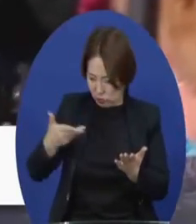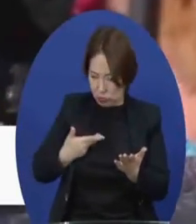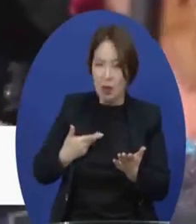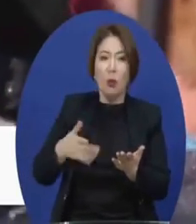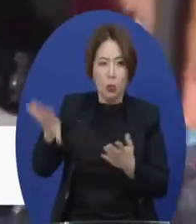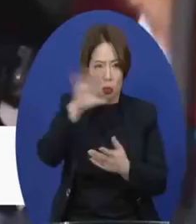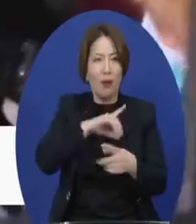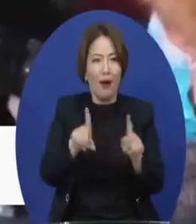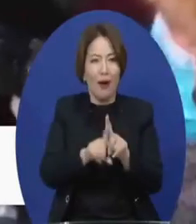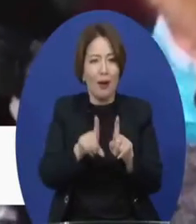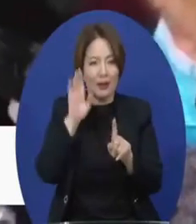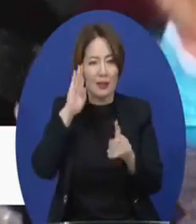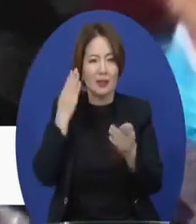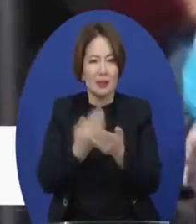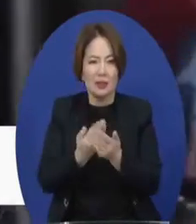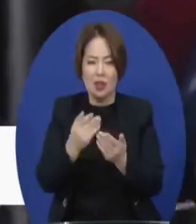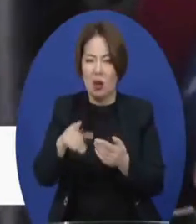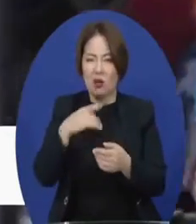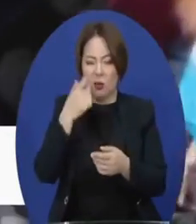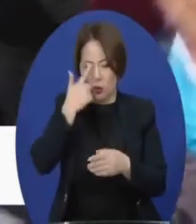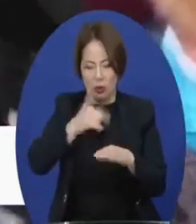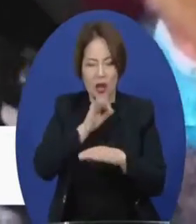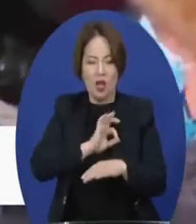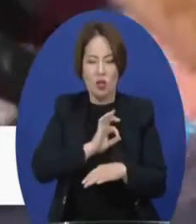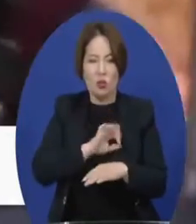хэлээ. Шууд одоо өнөөдөр